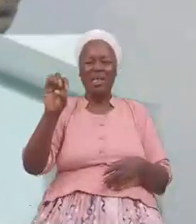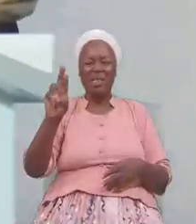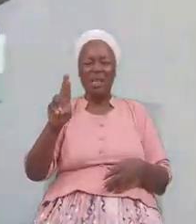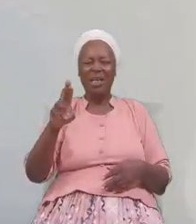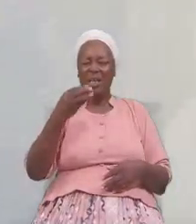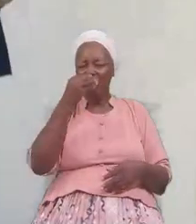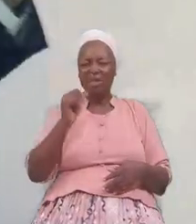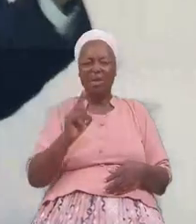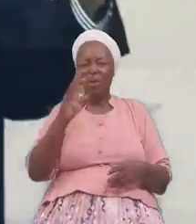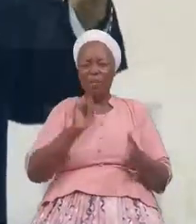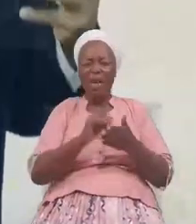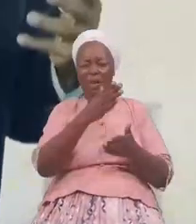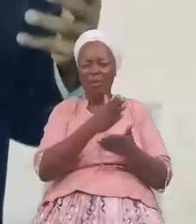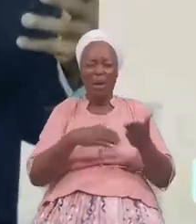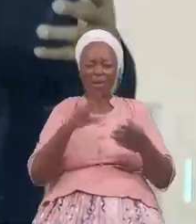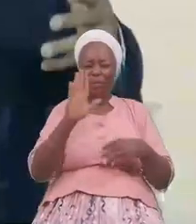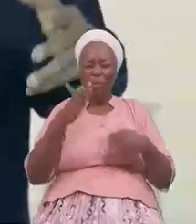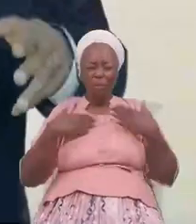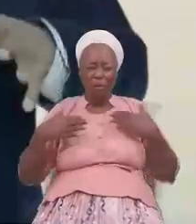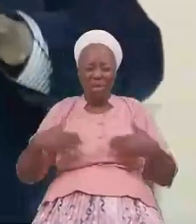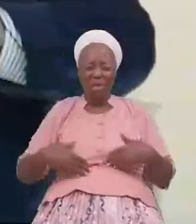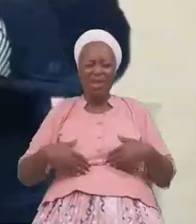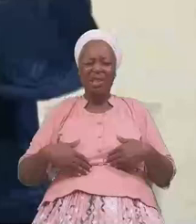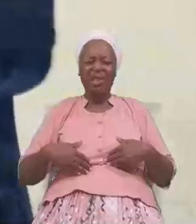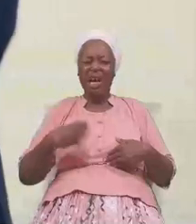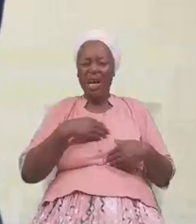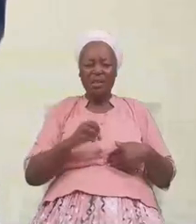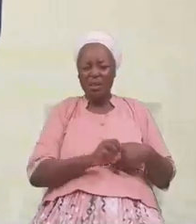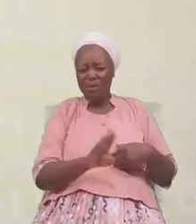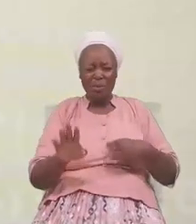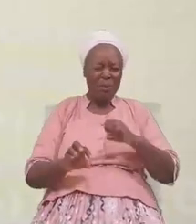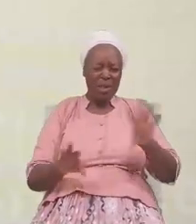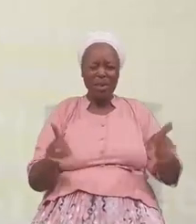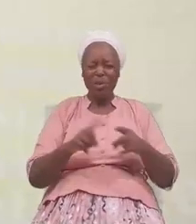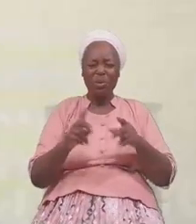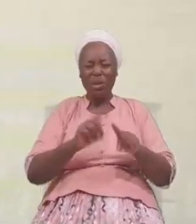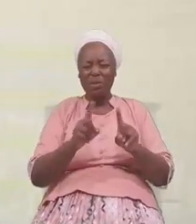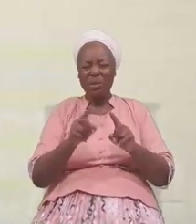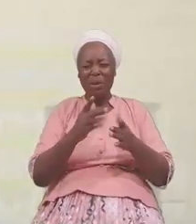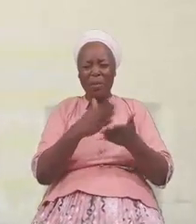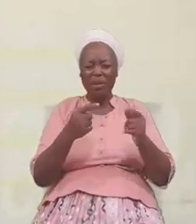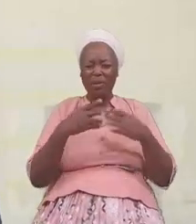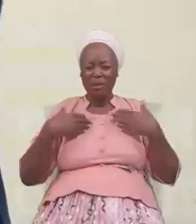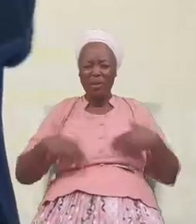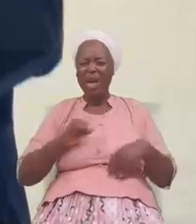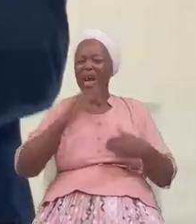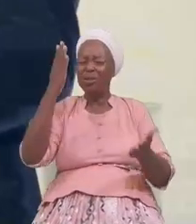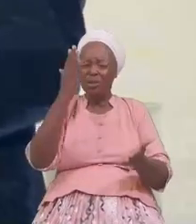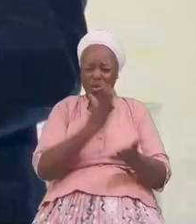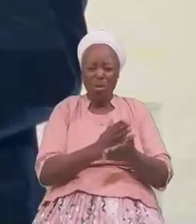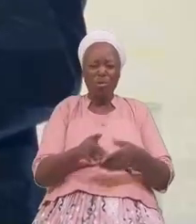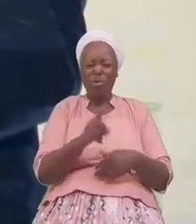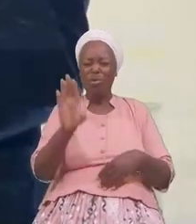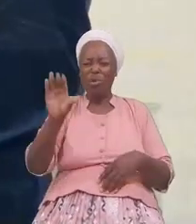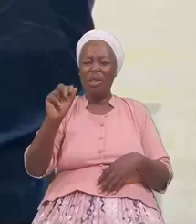cette partie de ton corps et qui se répand vers les autres parties du corps, j'arrête ces germes de